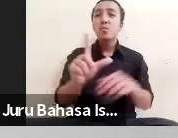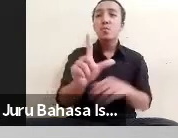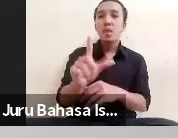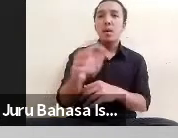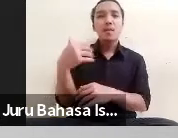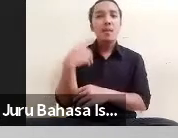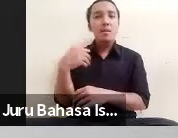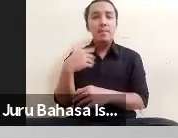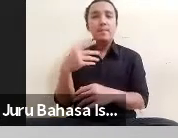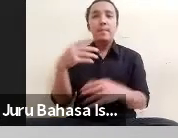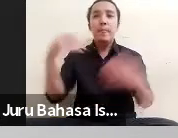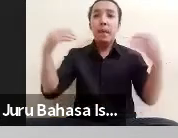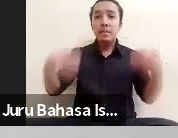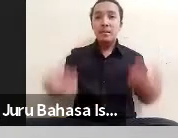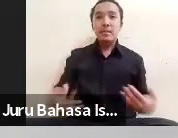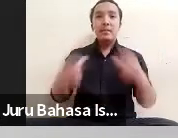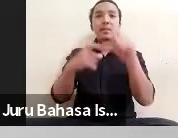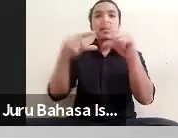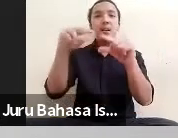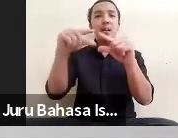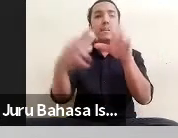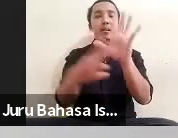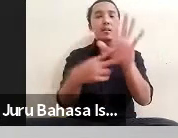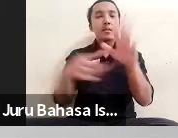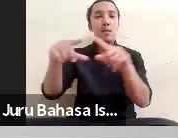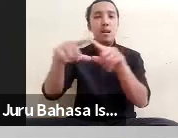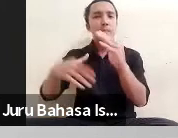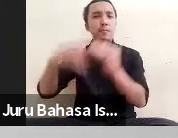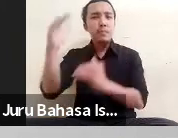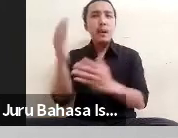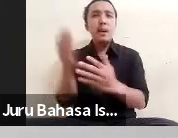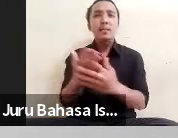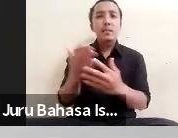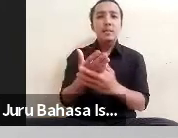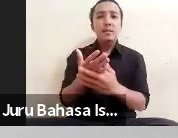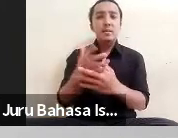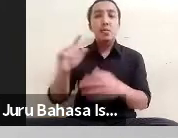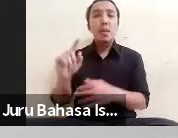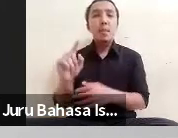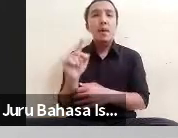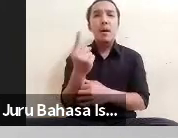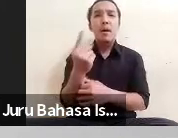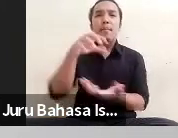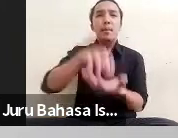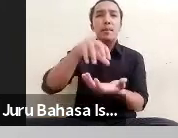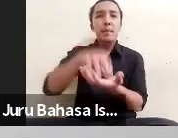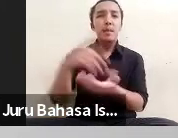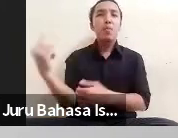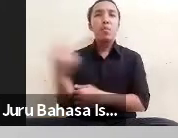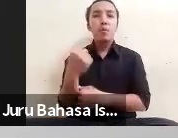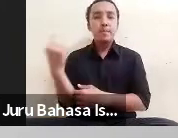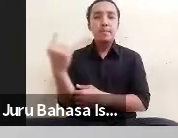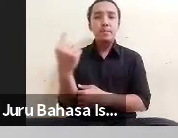fisik yang lebih aksesibel. Jadi sarana fisik ini terutama adalah di tempat-tempat umum, misalnya di tempat pelayanan